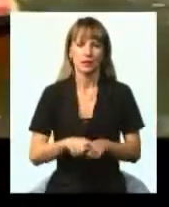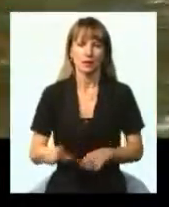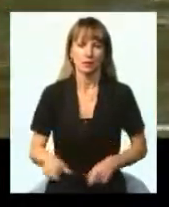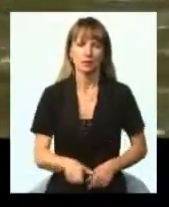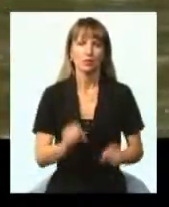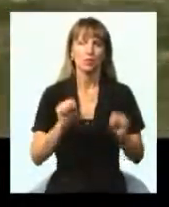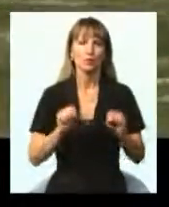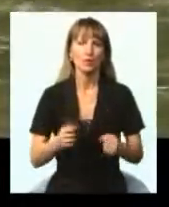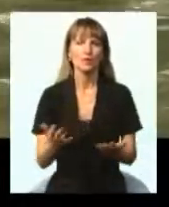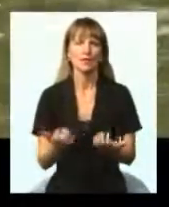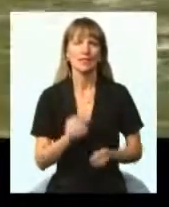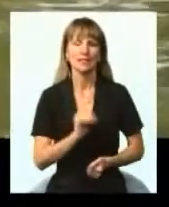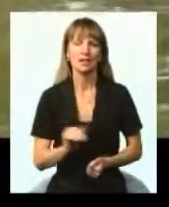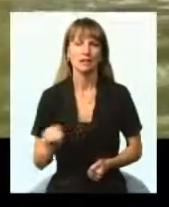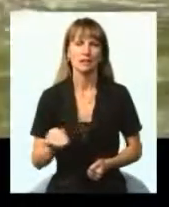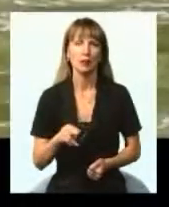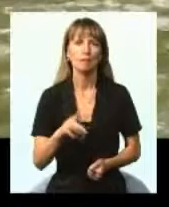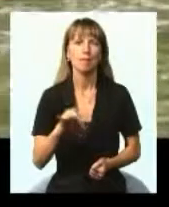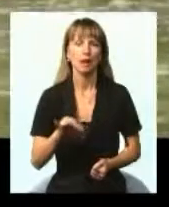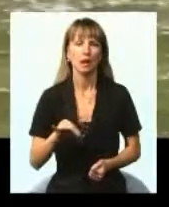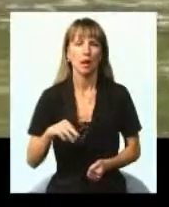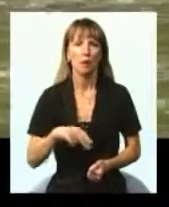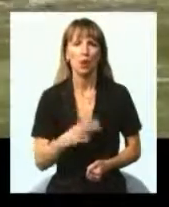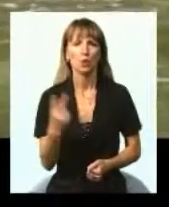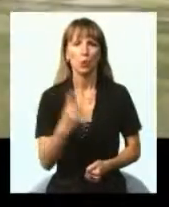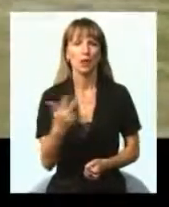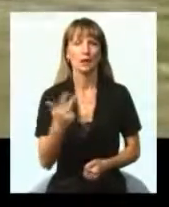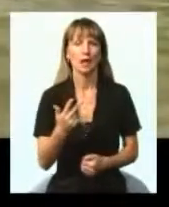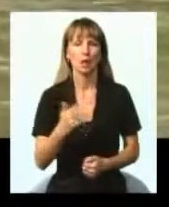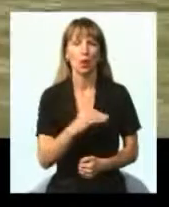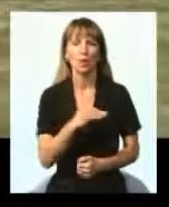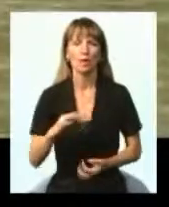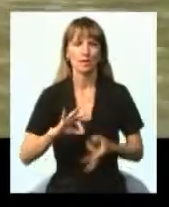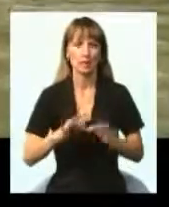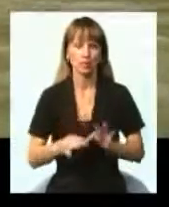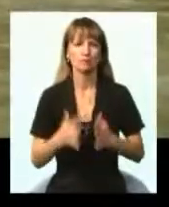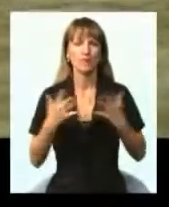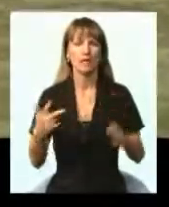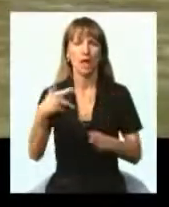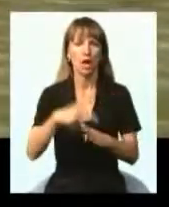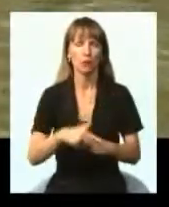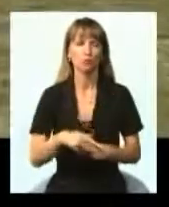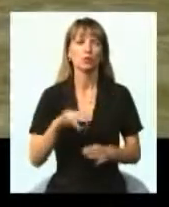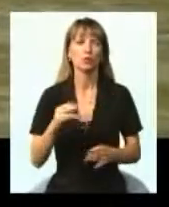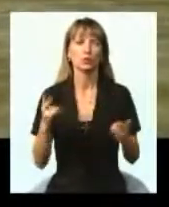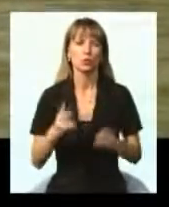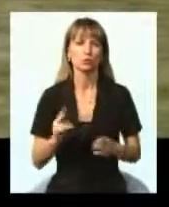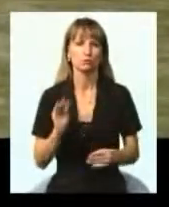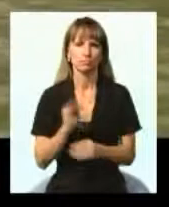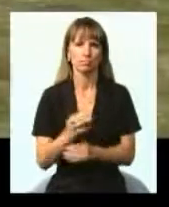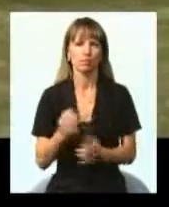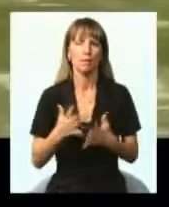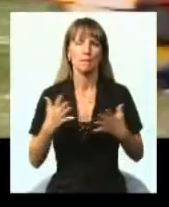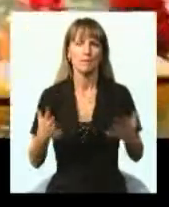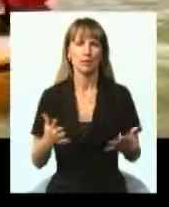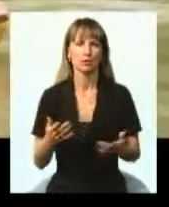можна взяти навіть дітей. При проходженні порогів третього рівня складності збільшується навантаження і доводиться докладати вже більше зусиль